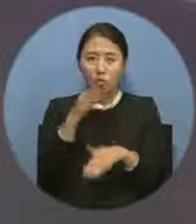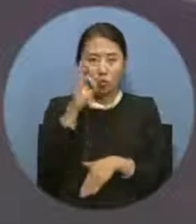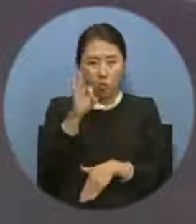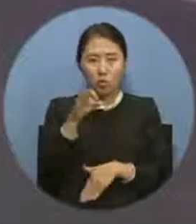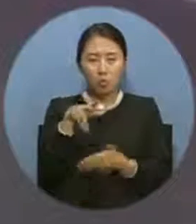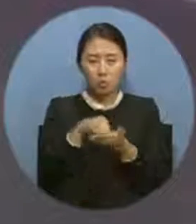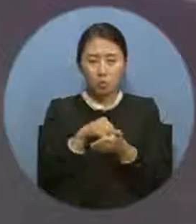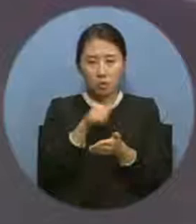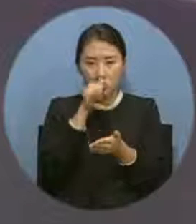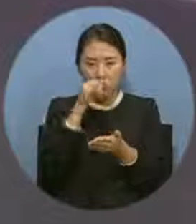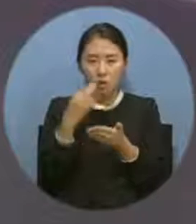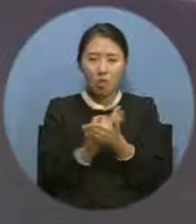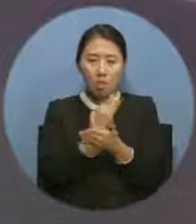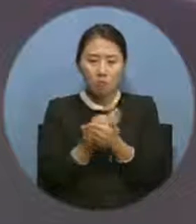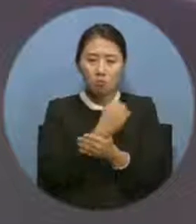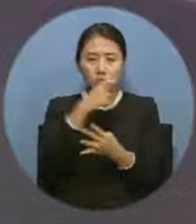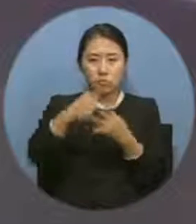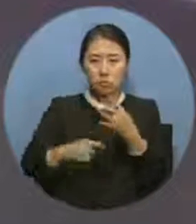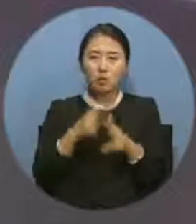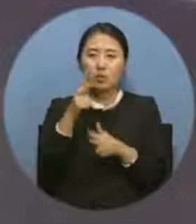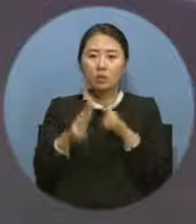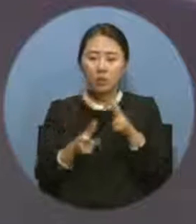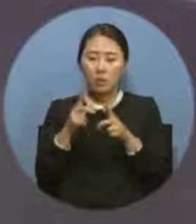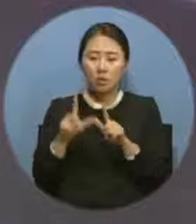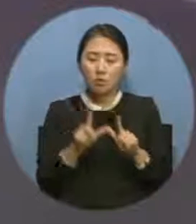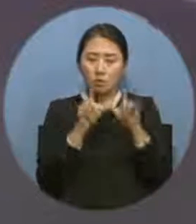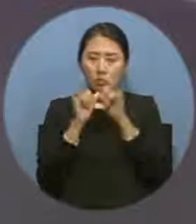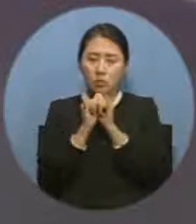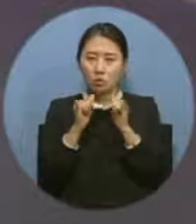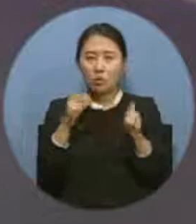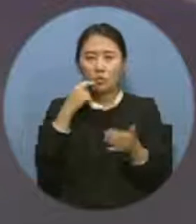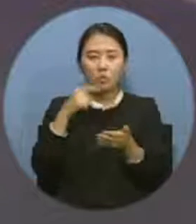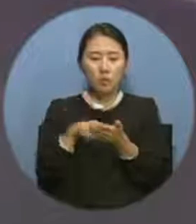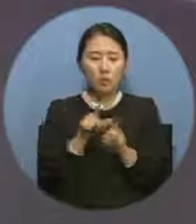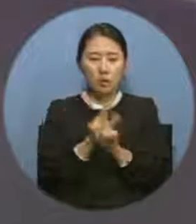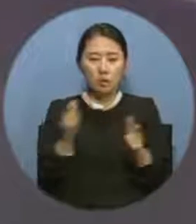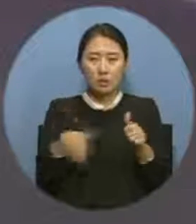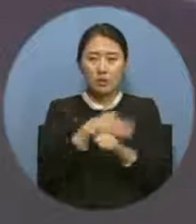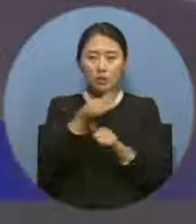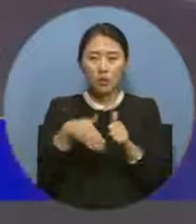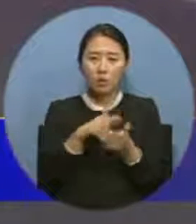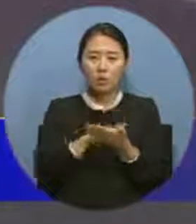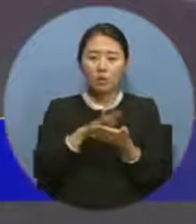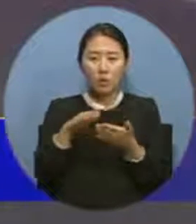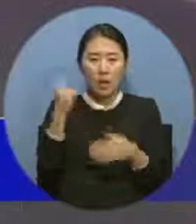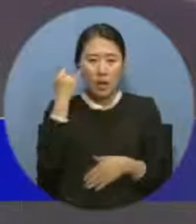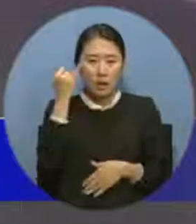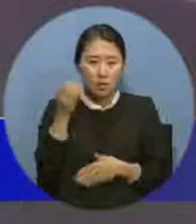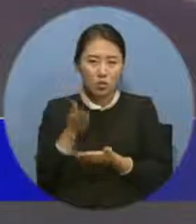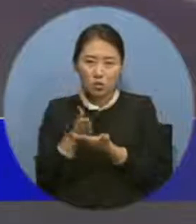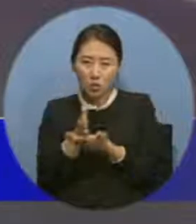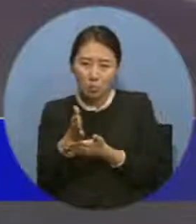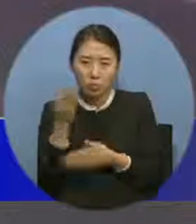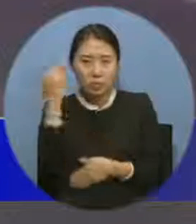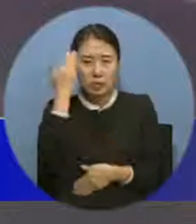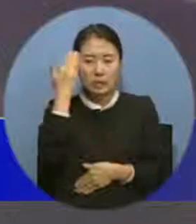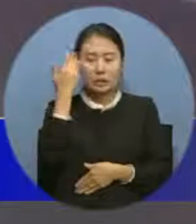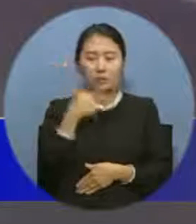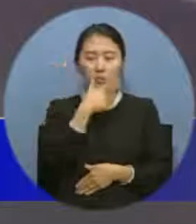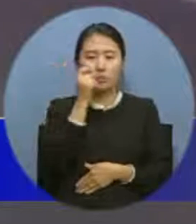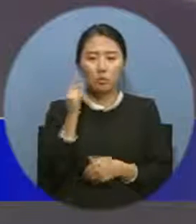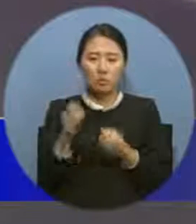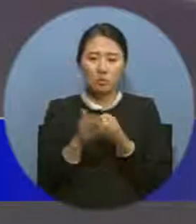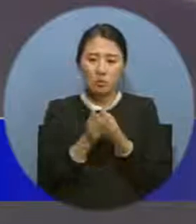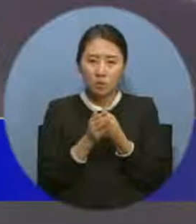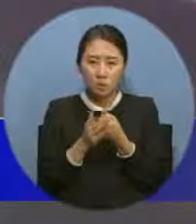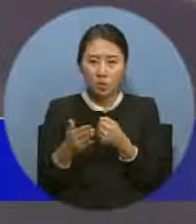그런데 수익을 낼만한 프로그램이나 사업을 하기가 주민들로 서는 쉽지 않은 상황입니다 아이디어나 전문적인 지식이 부족할 뿐만 아니라